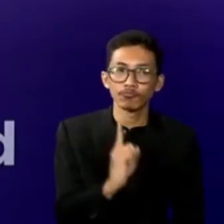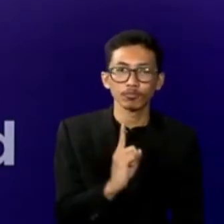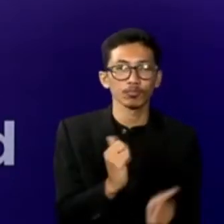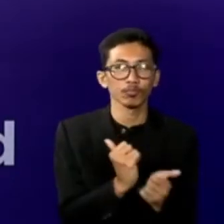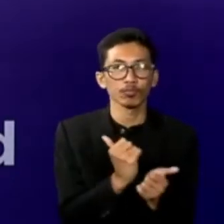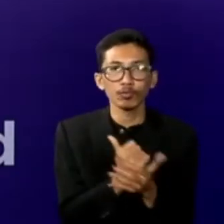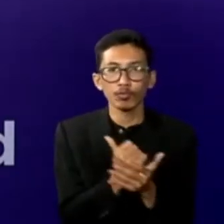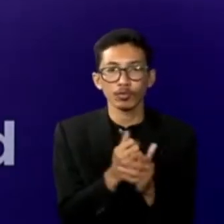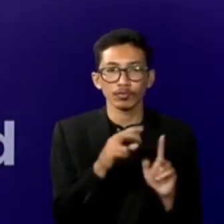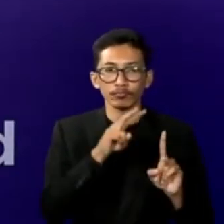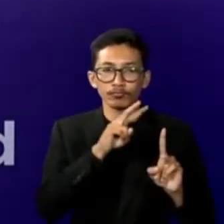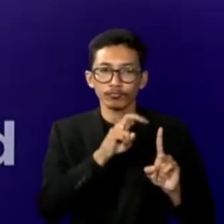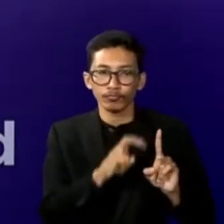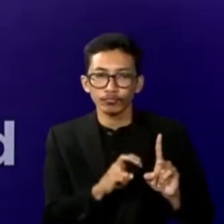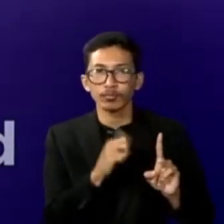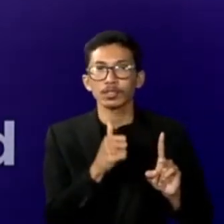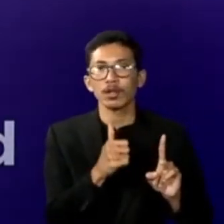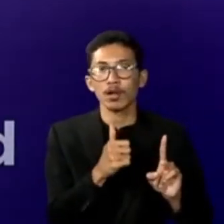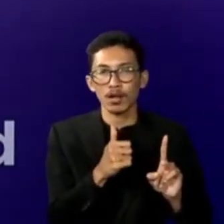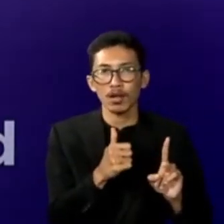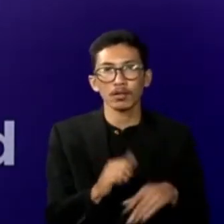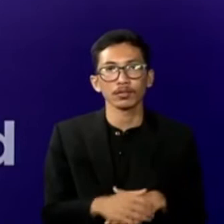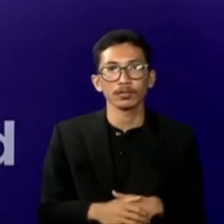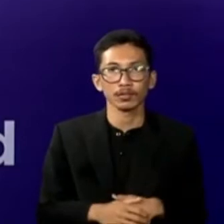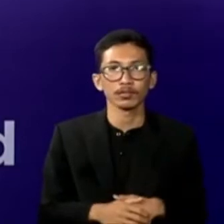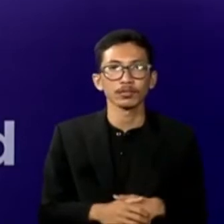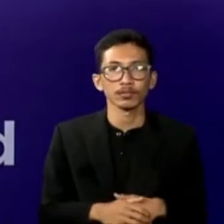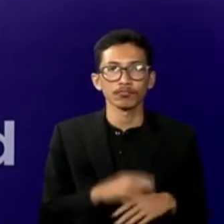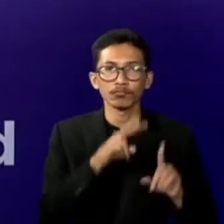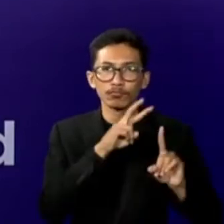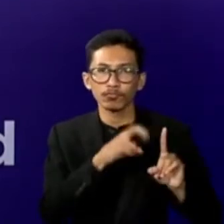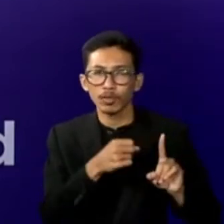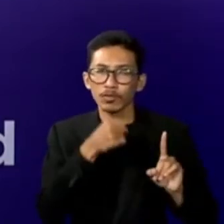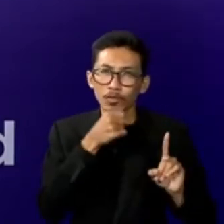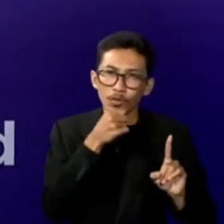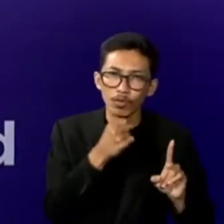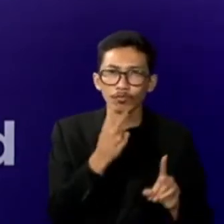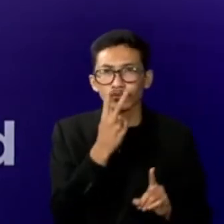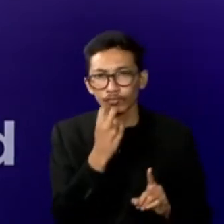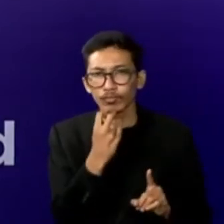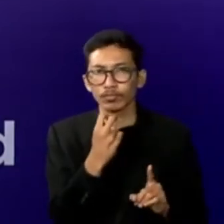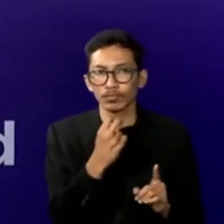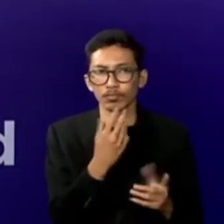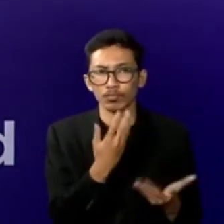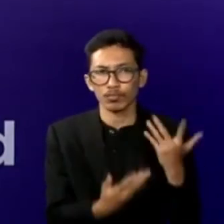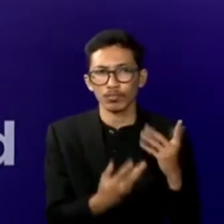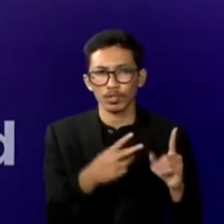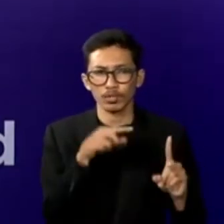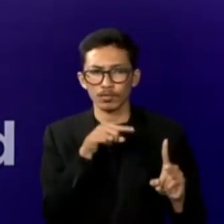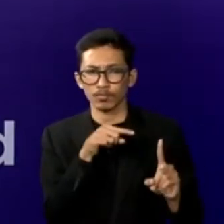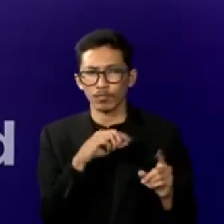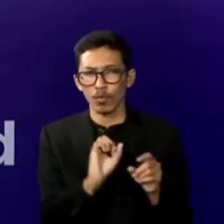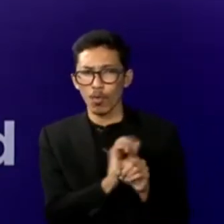diperiksa karena Penyakit ini dengan gejala yang ringan pun itu bisa ternyata dia adalah